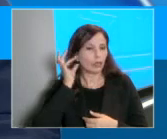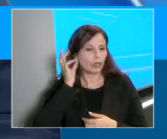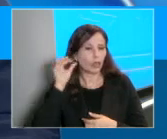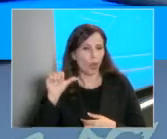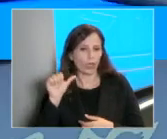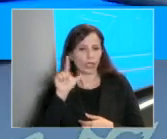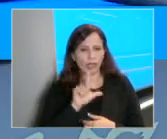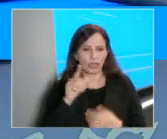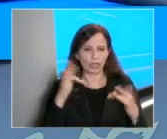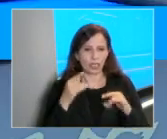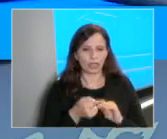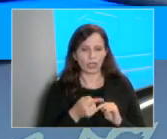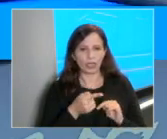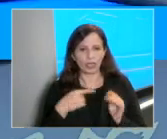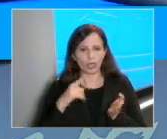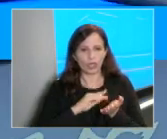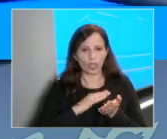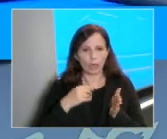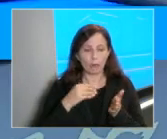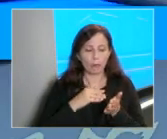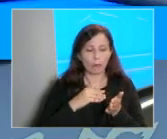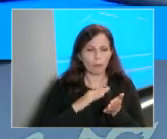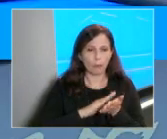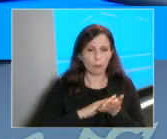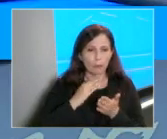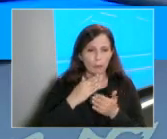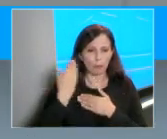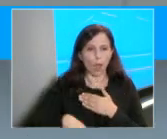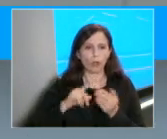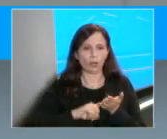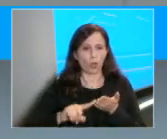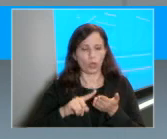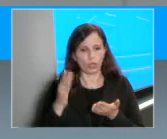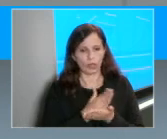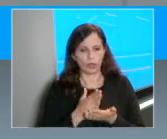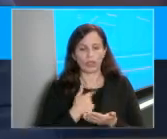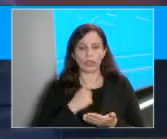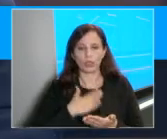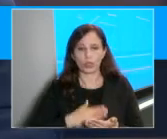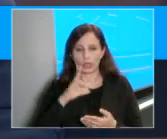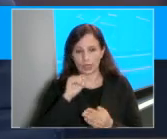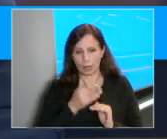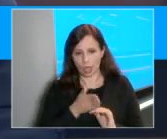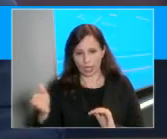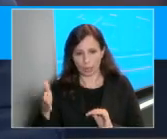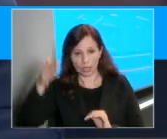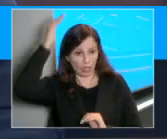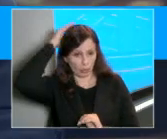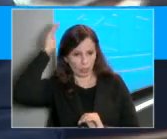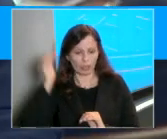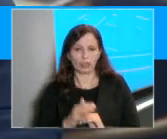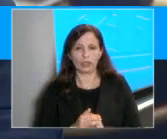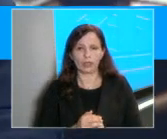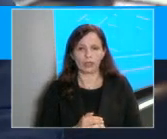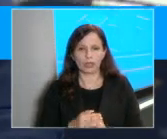די מוזרים. אני רק רוצה... פחות מחודש להכריע בסוגיה. נכון. אני רק רוצה לציין לגבי הריצה של בנט, מפלגות הימין, אם יש דבר שאי אפשר